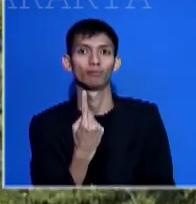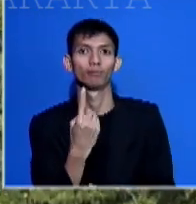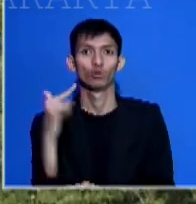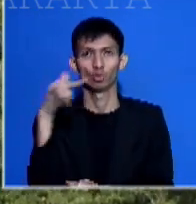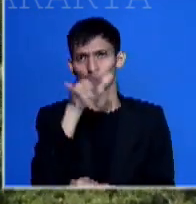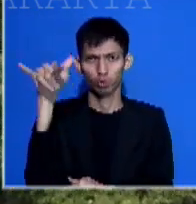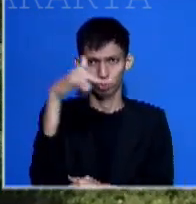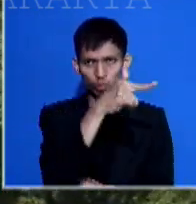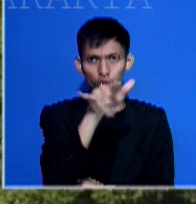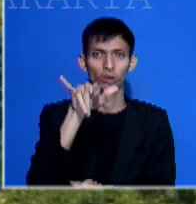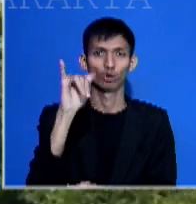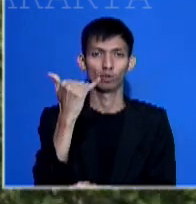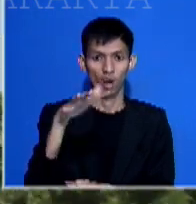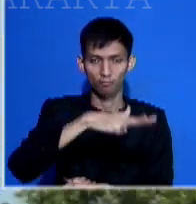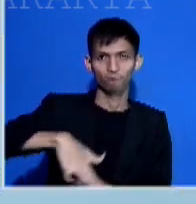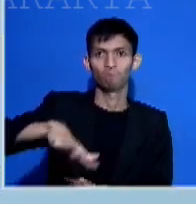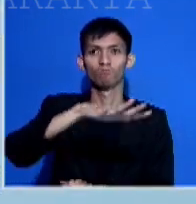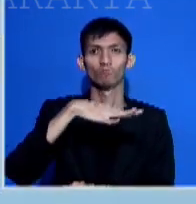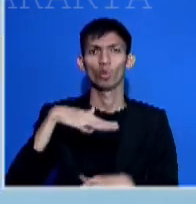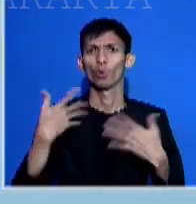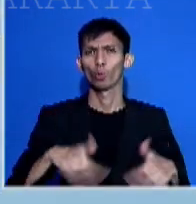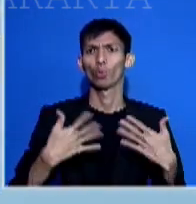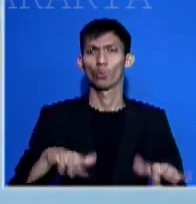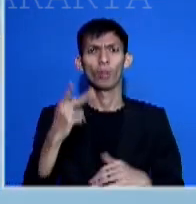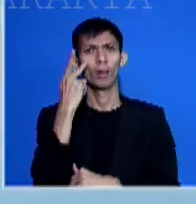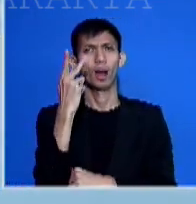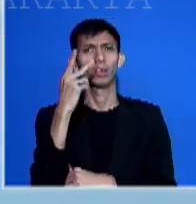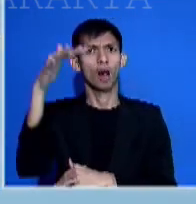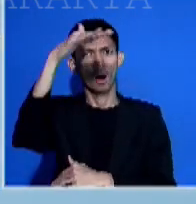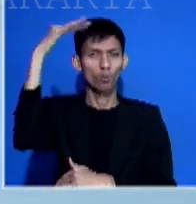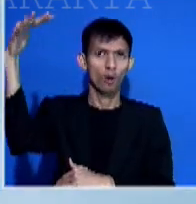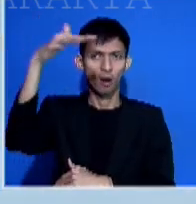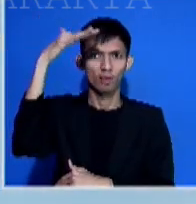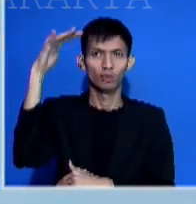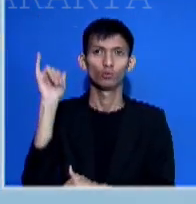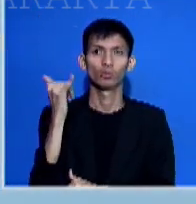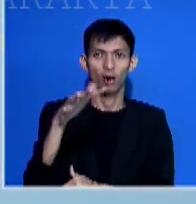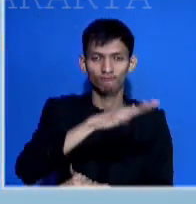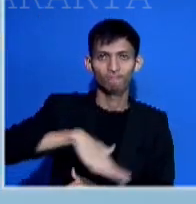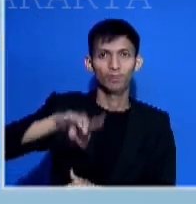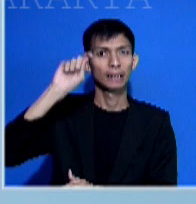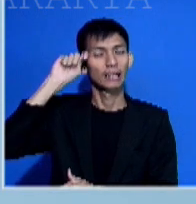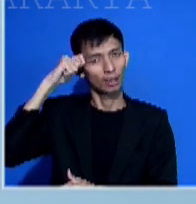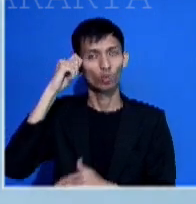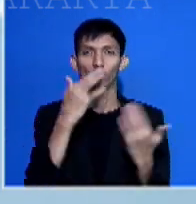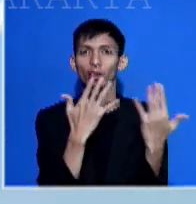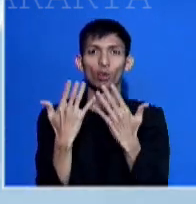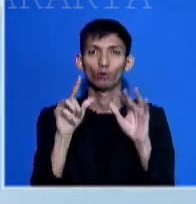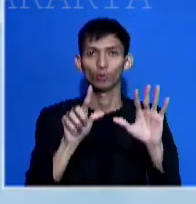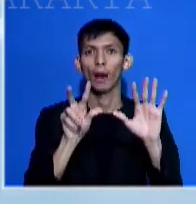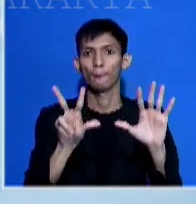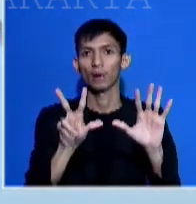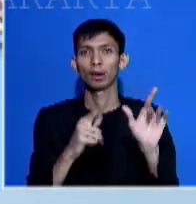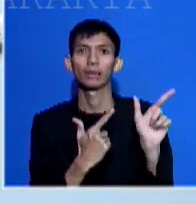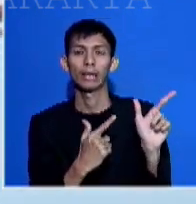langit Yogyakarta dengan membawa gemuruh semangat penjaga Dirgantara Indonesia untuk memperingati hari ulang tahun ke-78 TNI